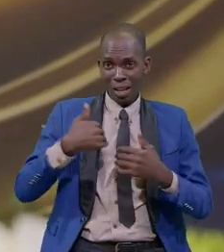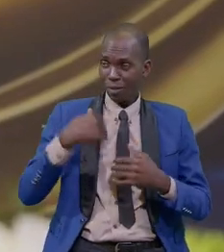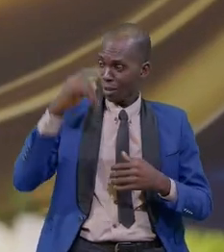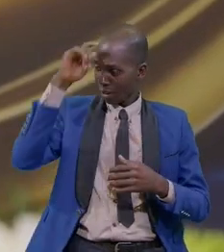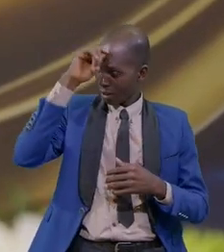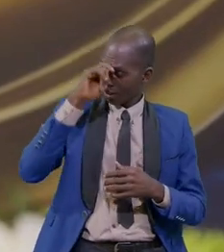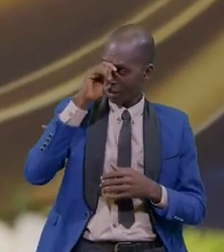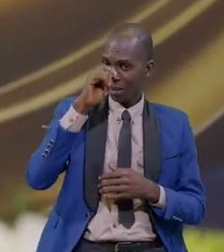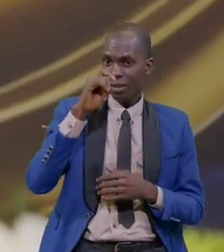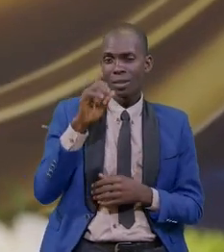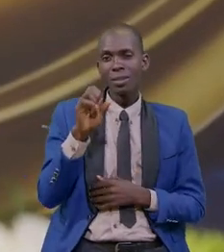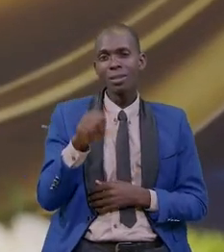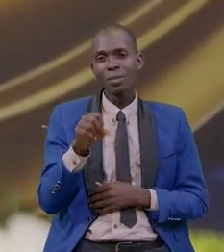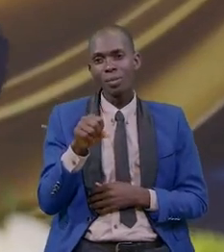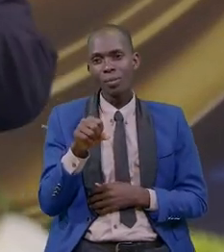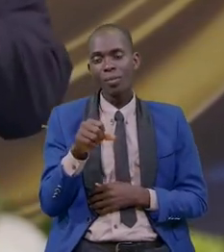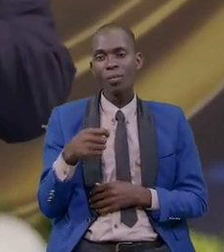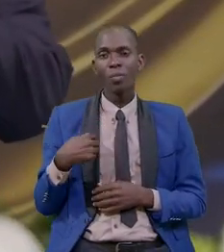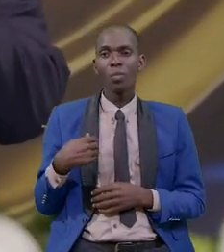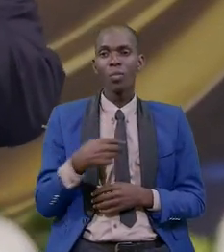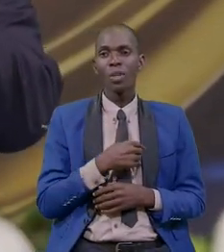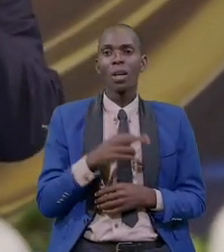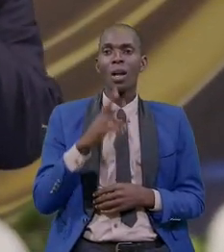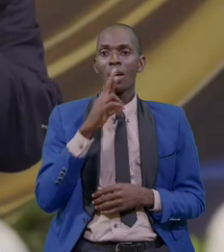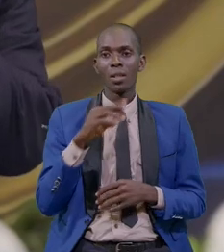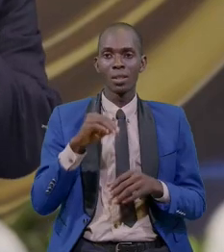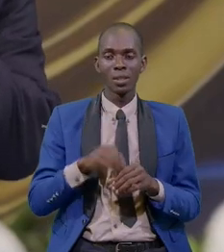tête. Oui, nous sommes ici